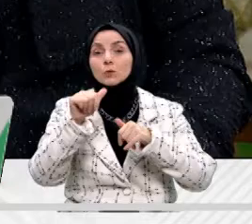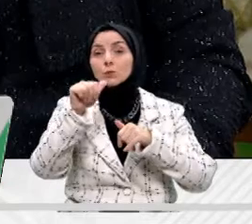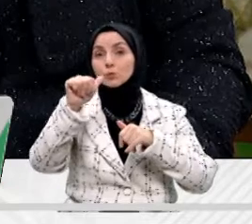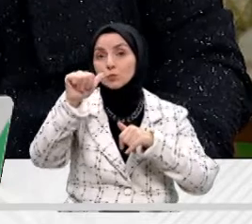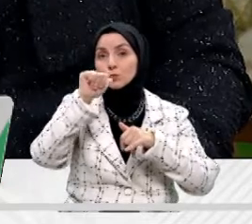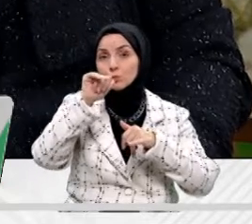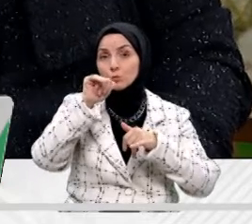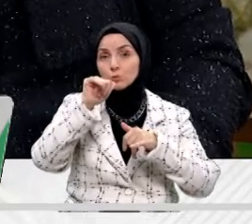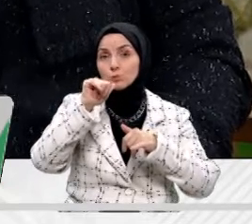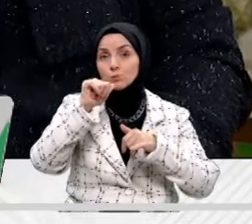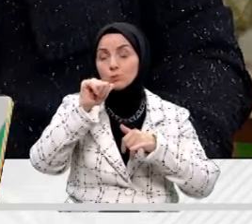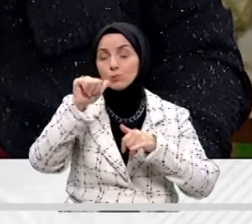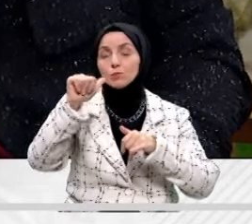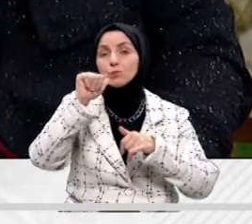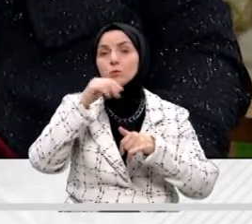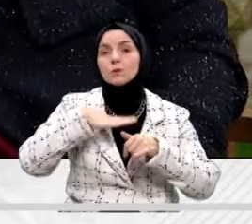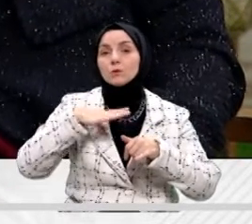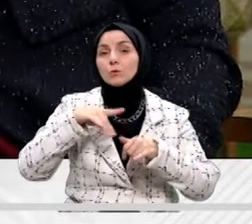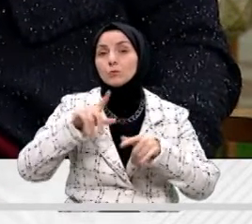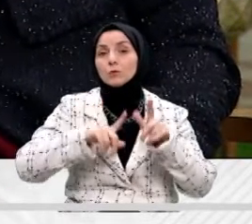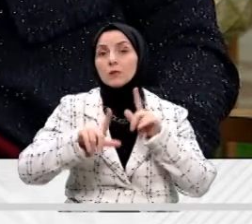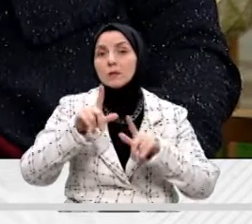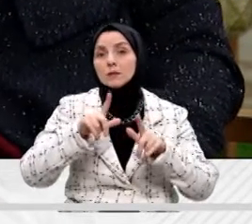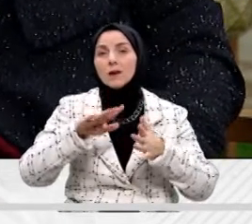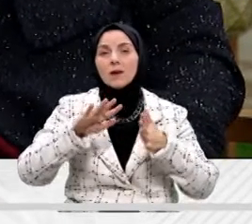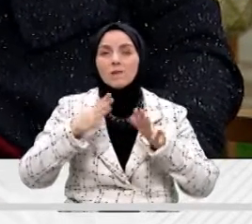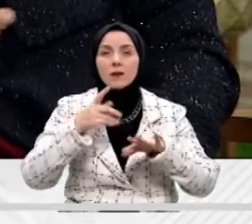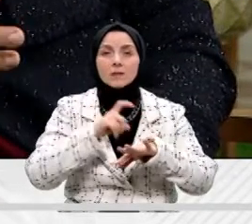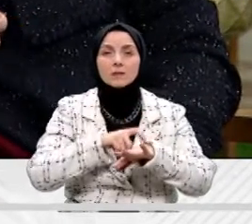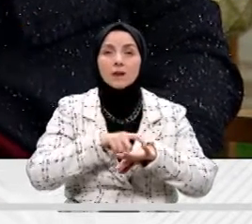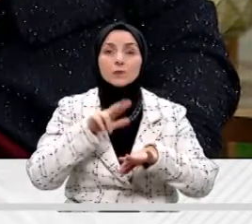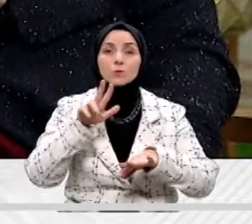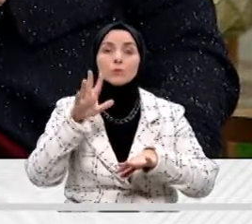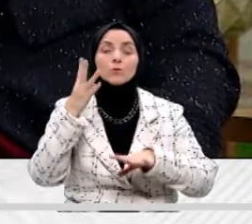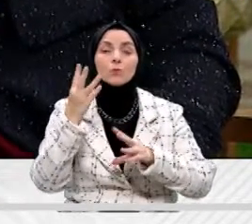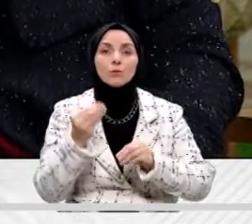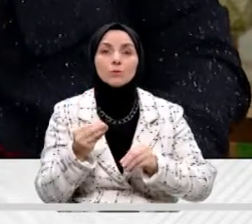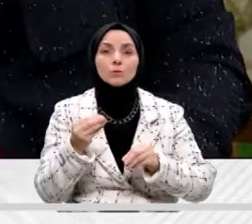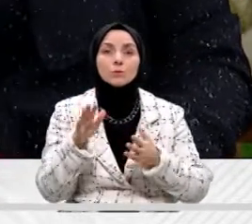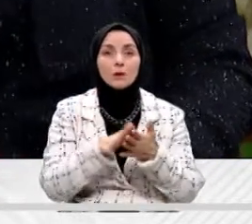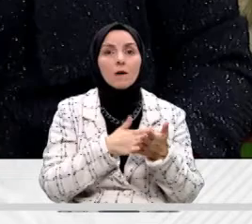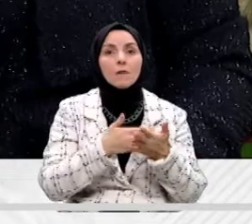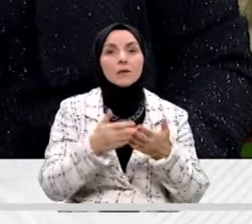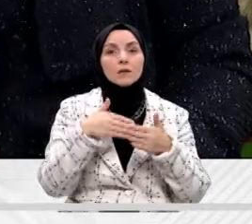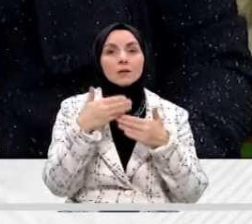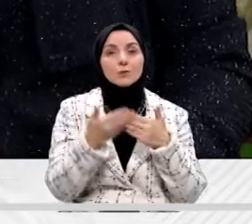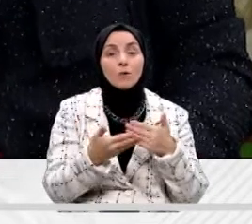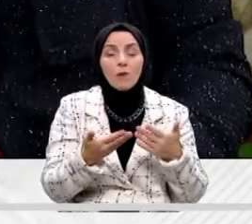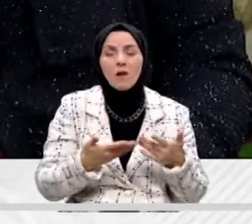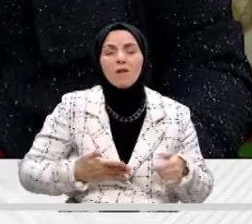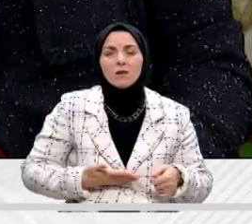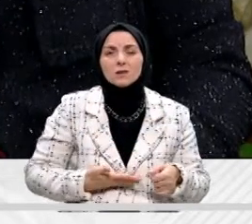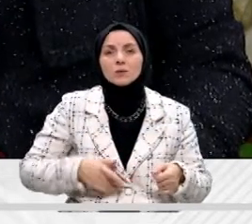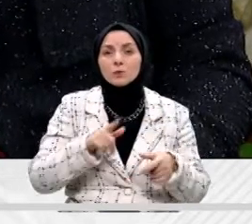değil mi öyle düşün ya da işte Saat 3 oldu Kahvaltıdan sonra midede bir şey oldu ha acıkmışım ihtiyaç yani